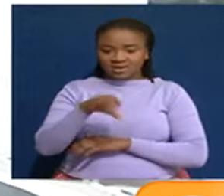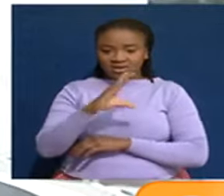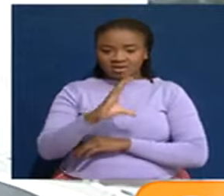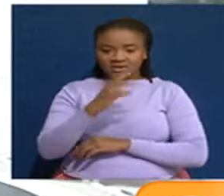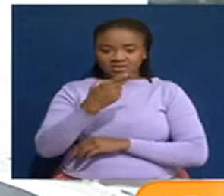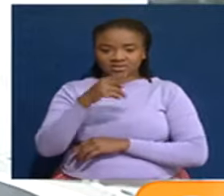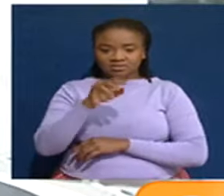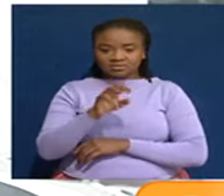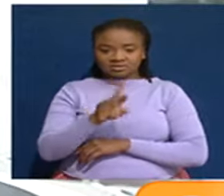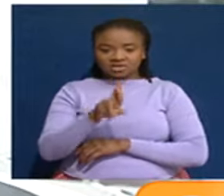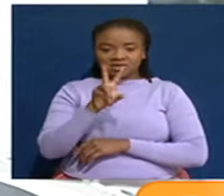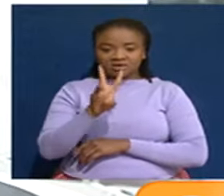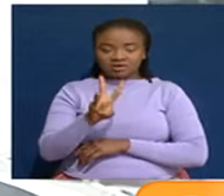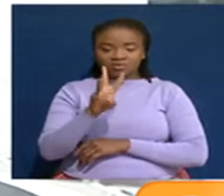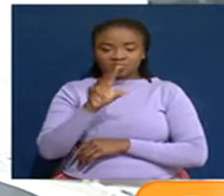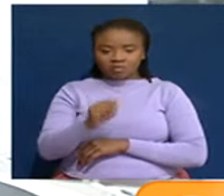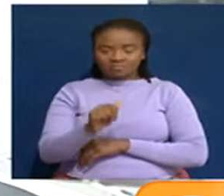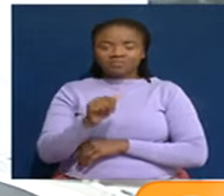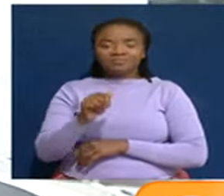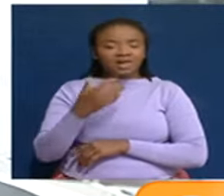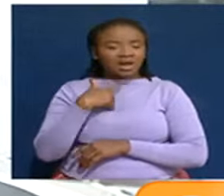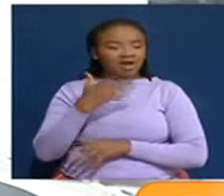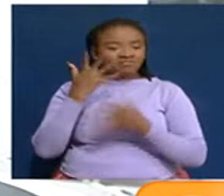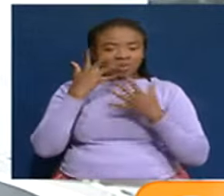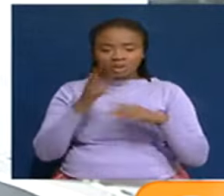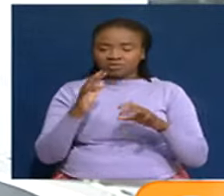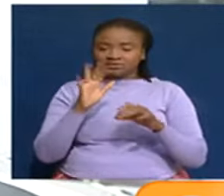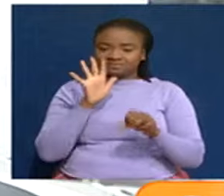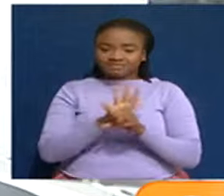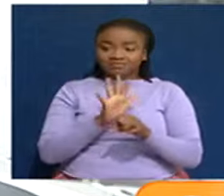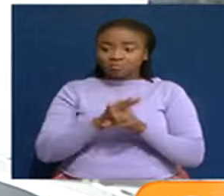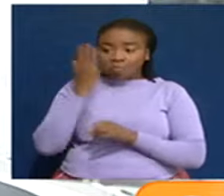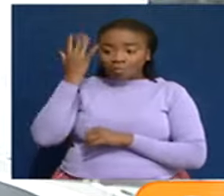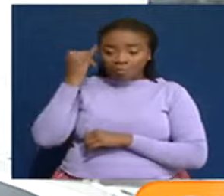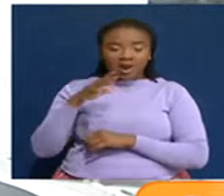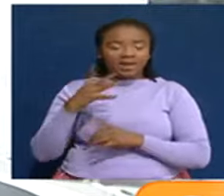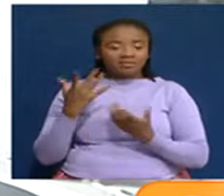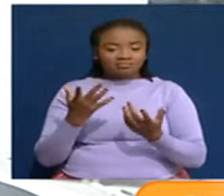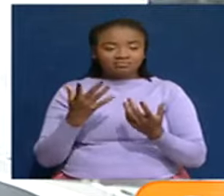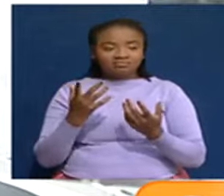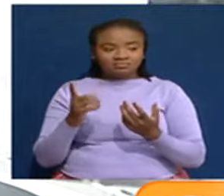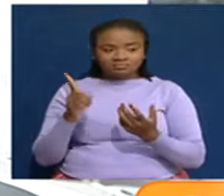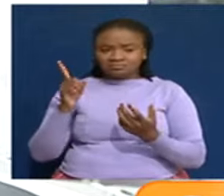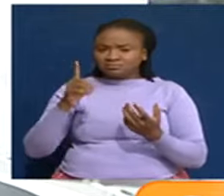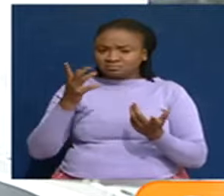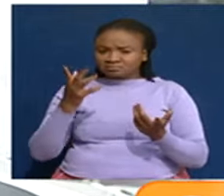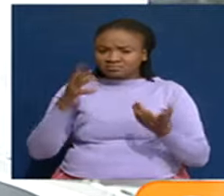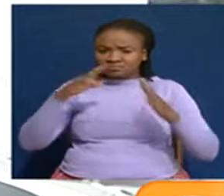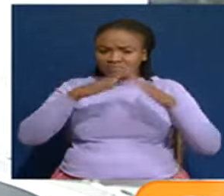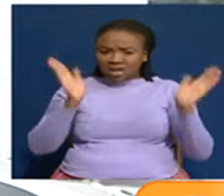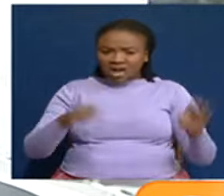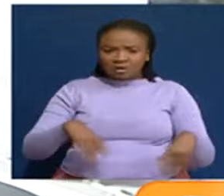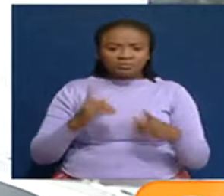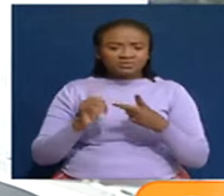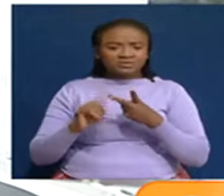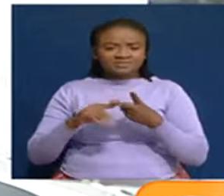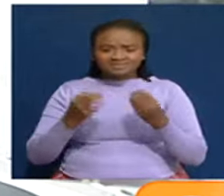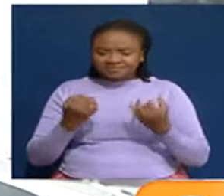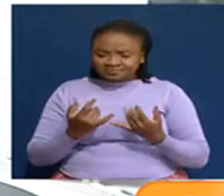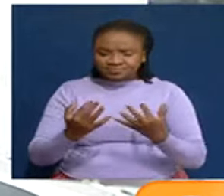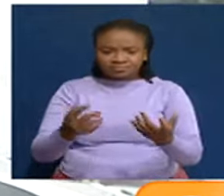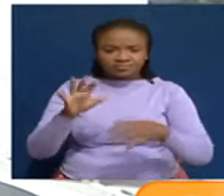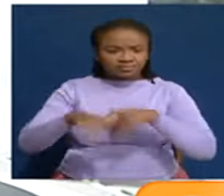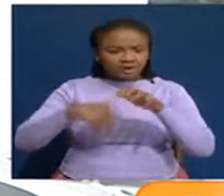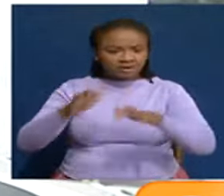wanakadiria hasara ya mamilioni ya pesa baada ya mimea, mifugo na hata majumba yao kuharibiwa na mvua ya barafu iliyonyesha